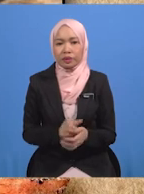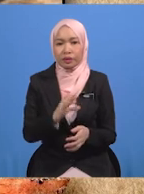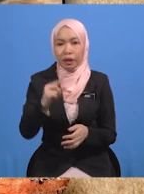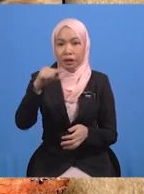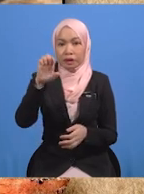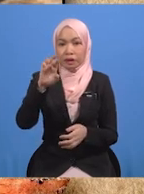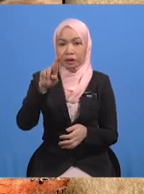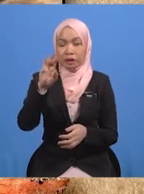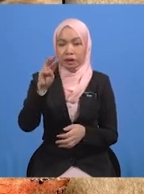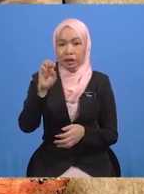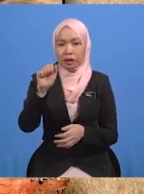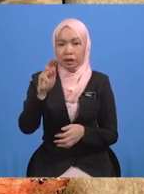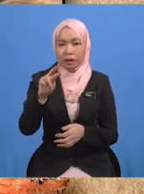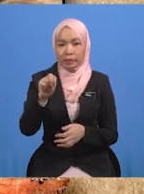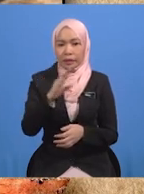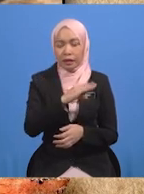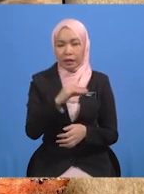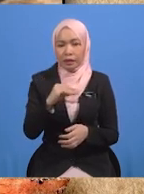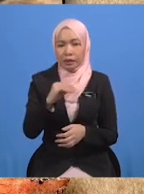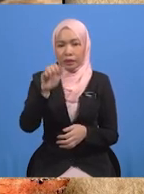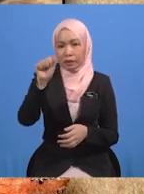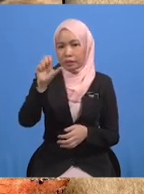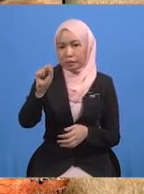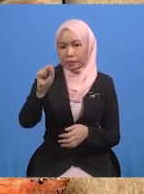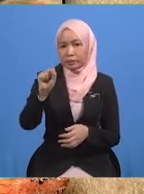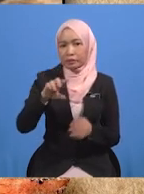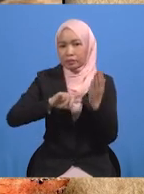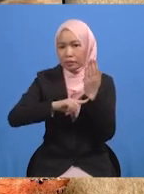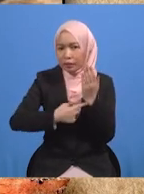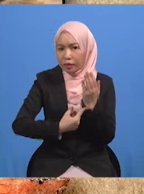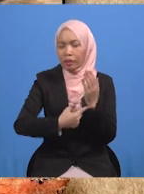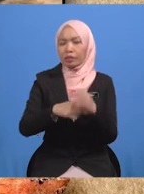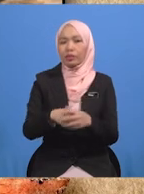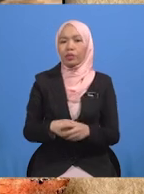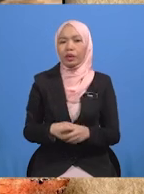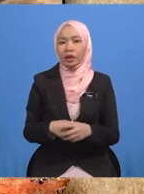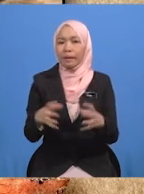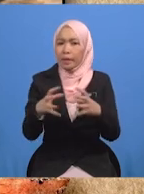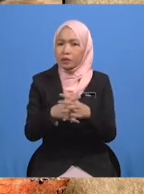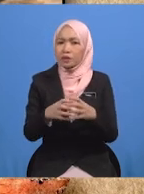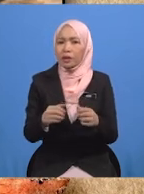Amerika Syarikat contohnya mula melibatkan diri dalam perluasan kuasa di Turki.